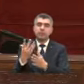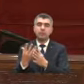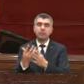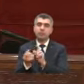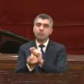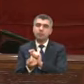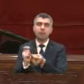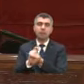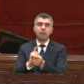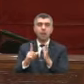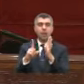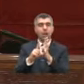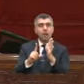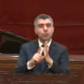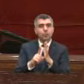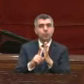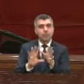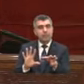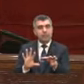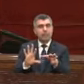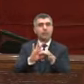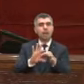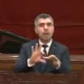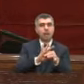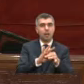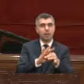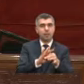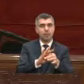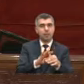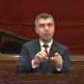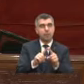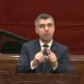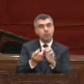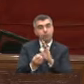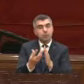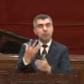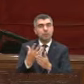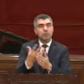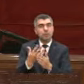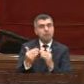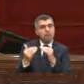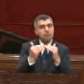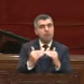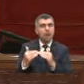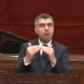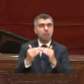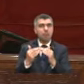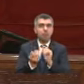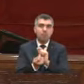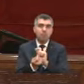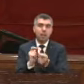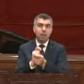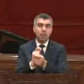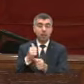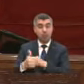هذه المشاريع ديال الاطارات الاتفاقيه باش يتناسبوا مع يعني المتغير الجيلي،